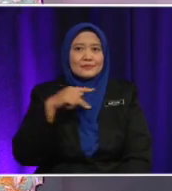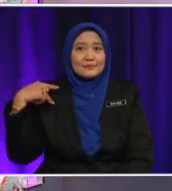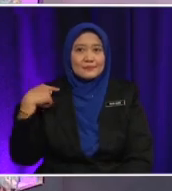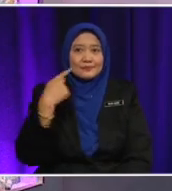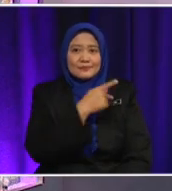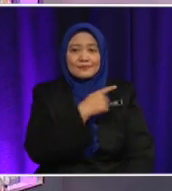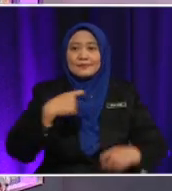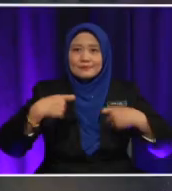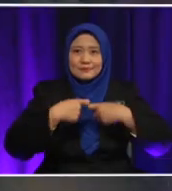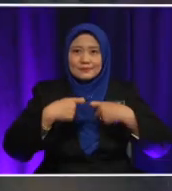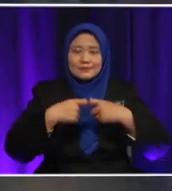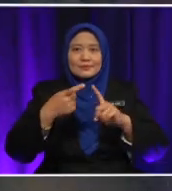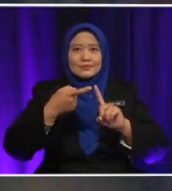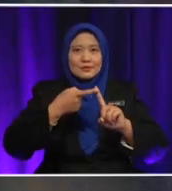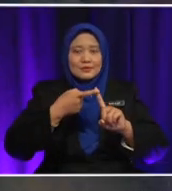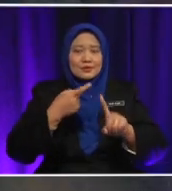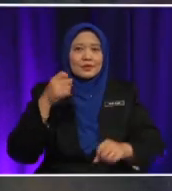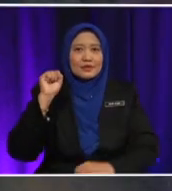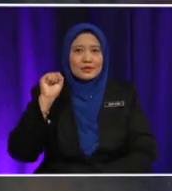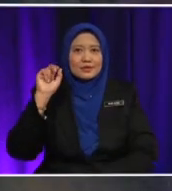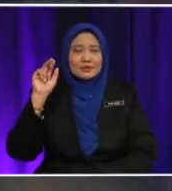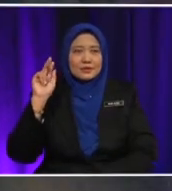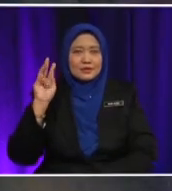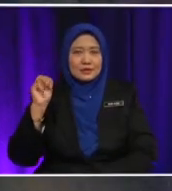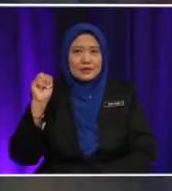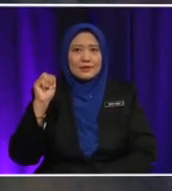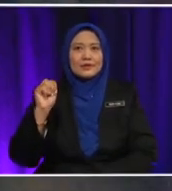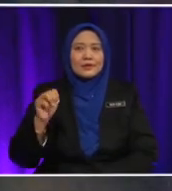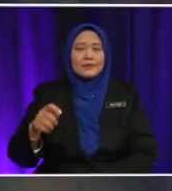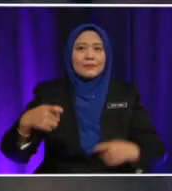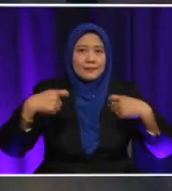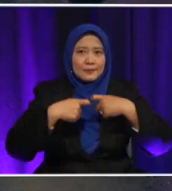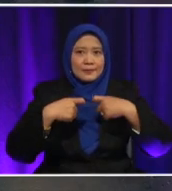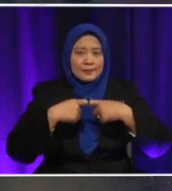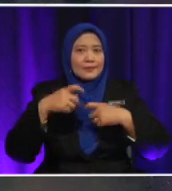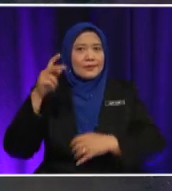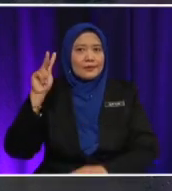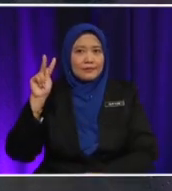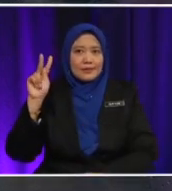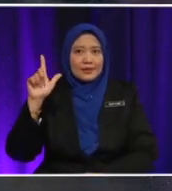menengah teknik Kuala Lumpur Assalamualaikum apa kabar